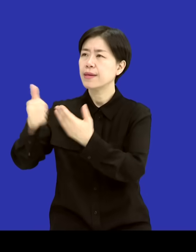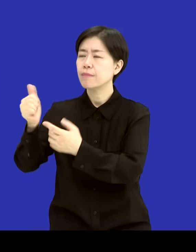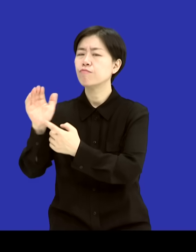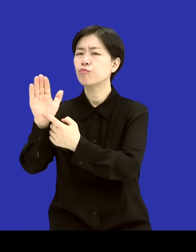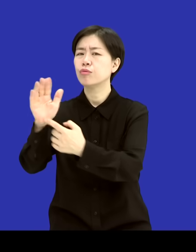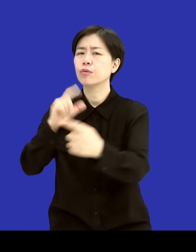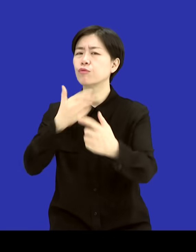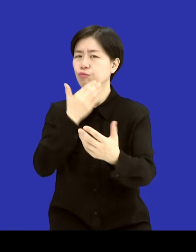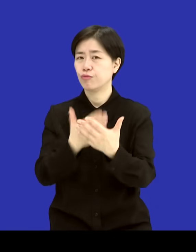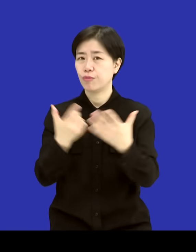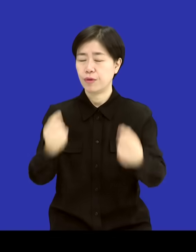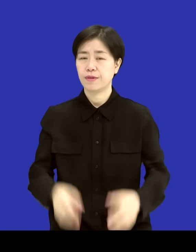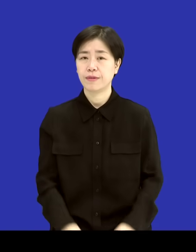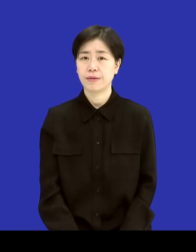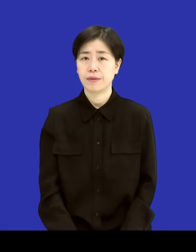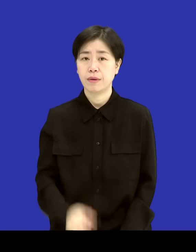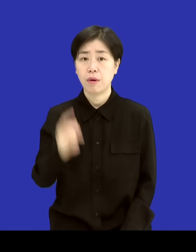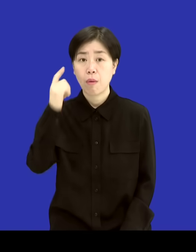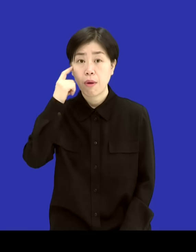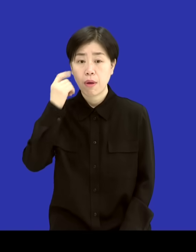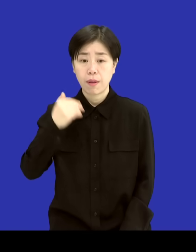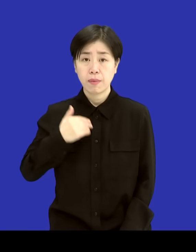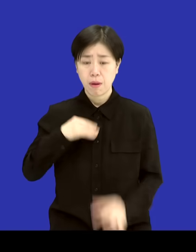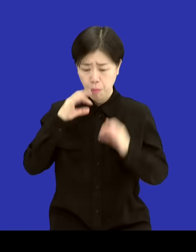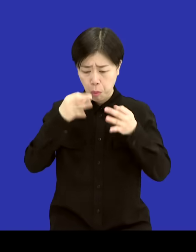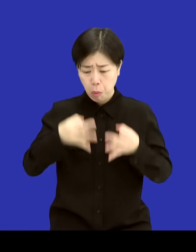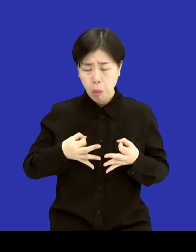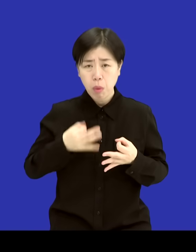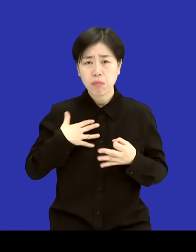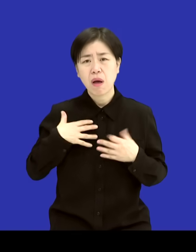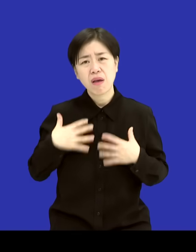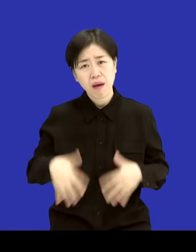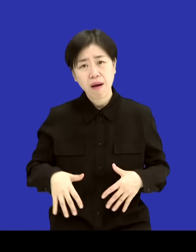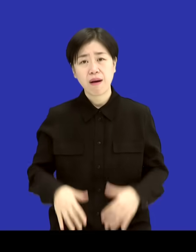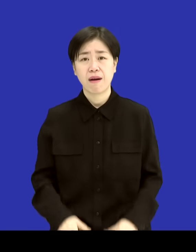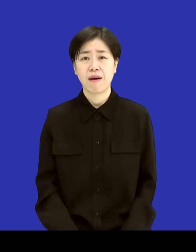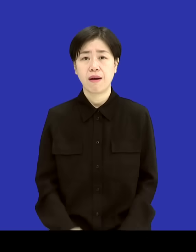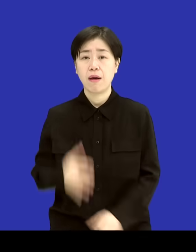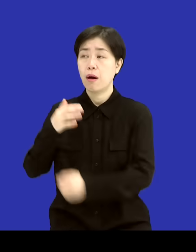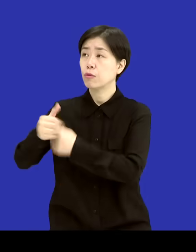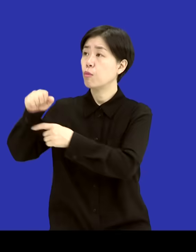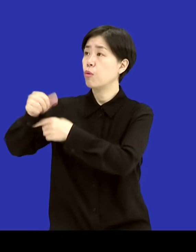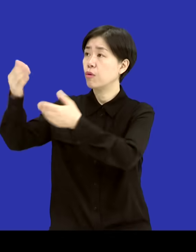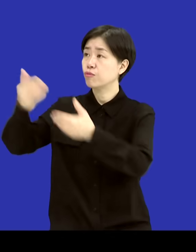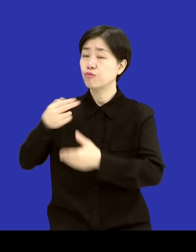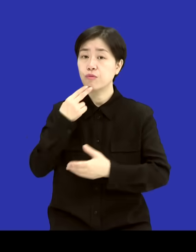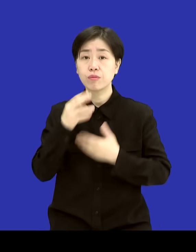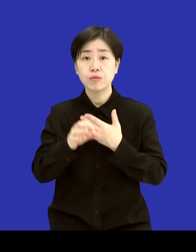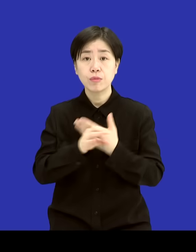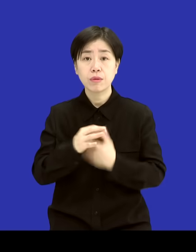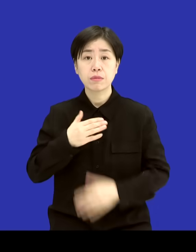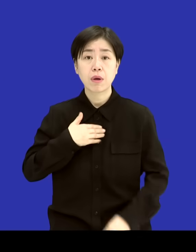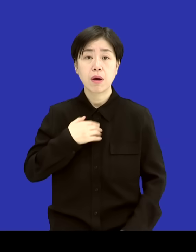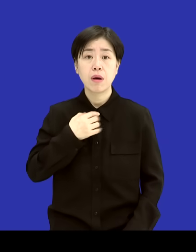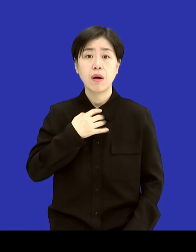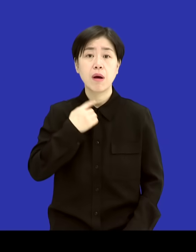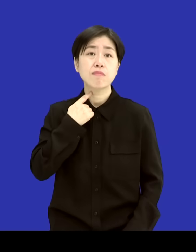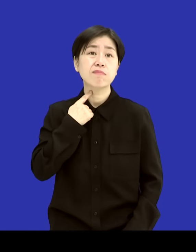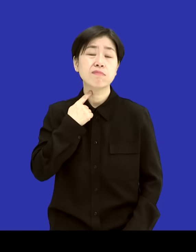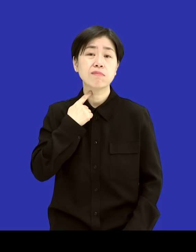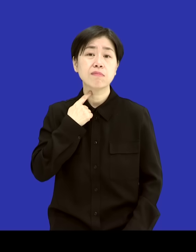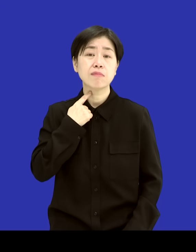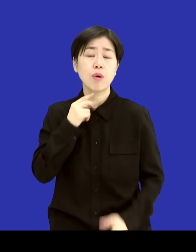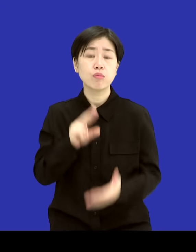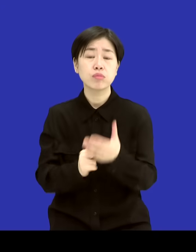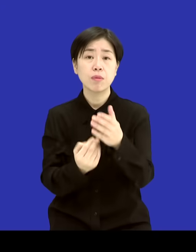제 자신이 너무 연약하고 뭐 정말 하나님께서 허락 못 해주면 바로 이제